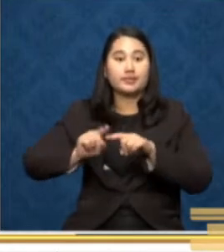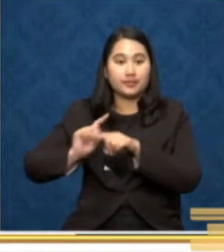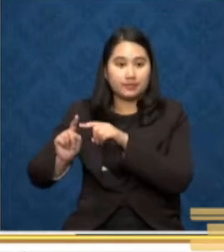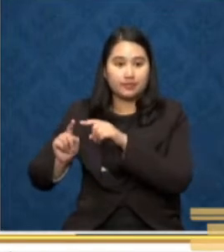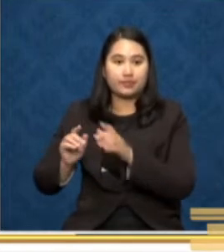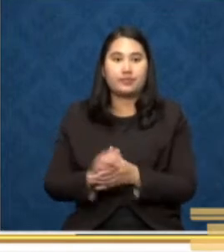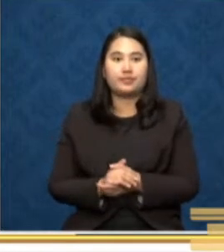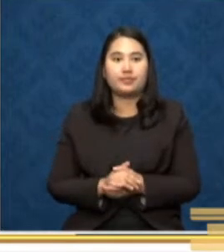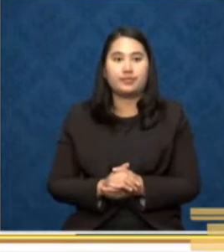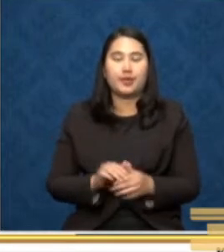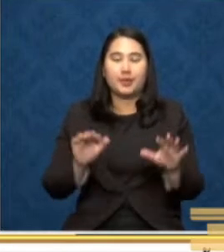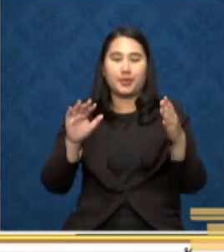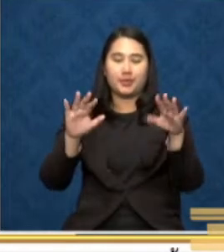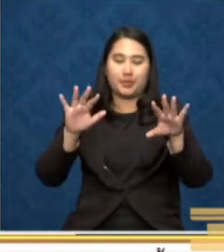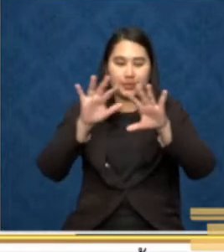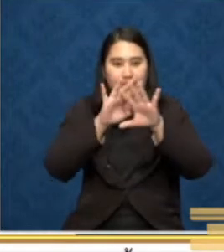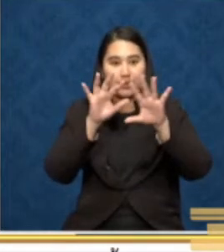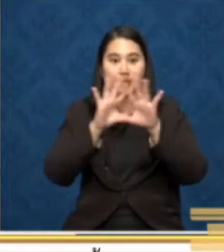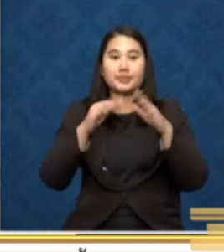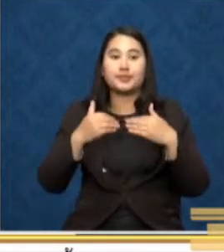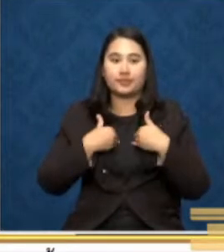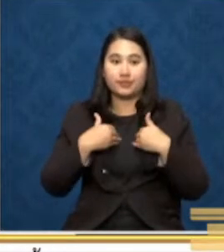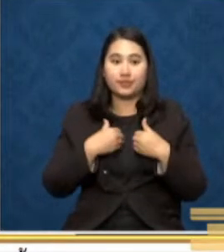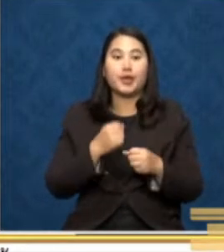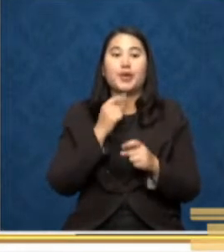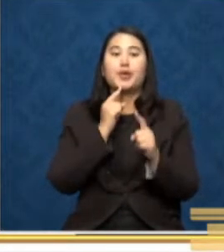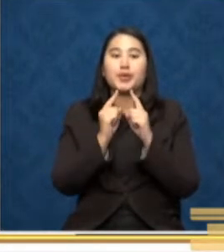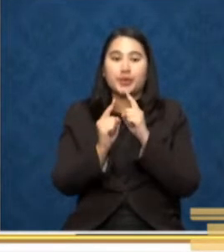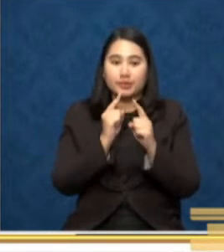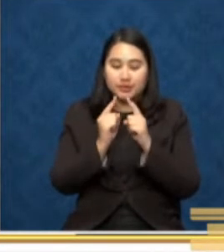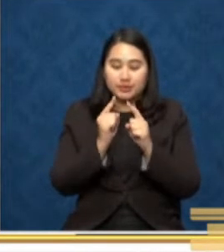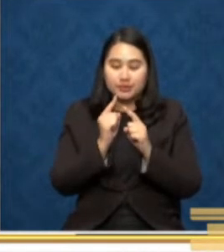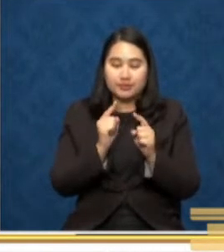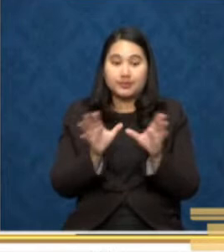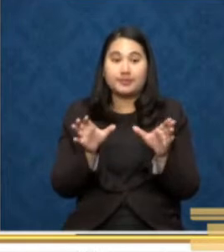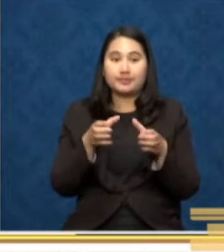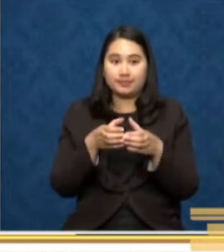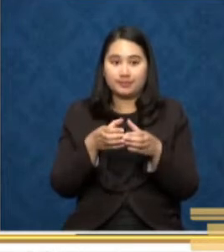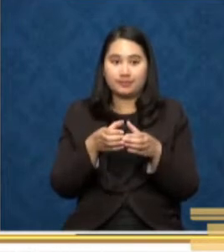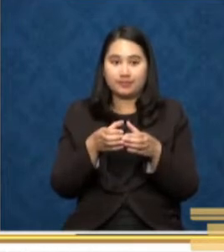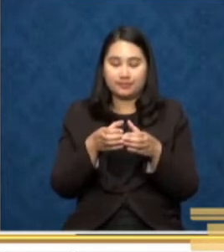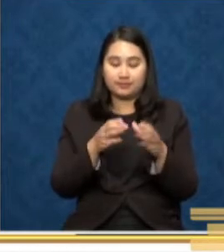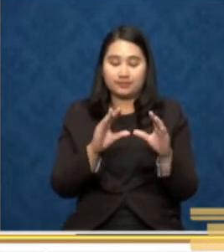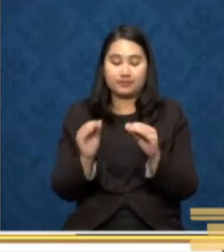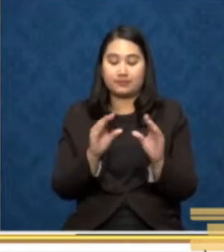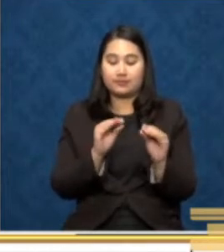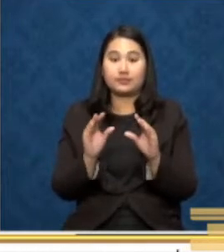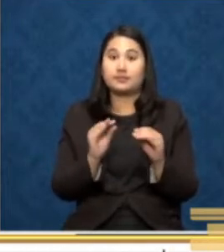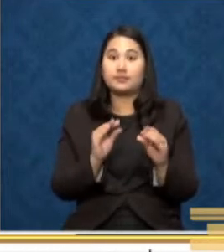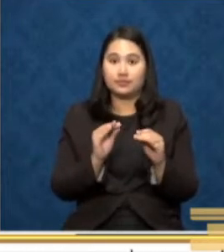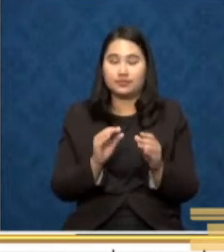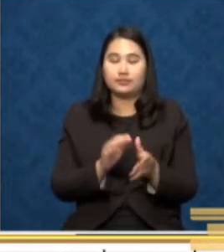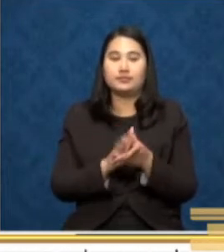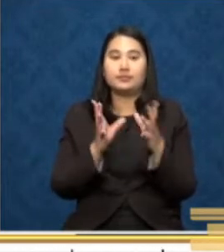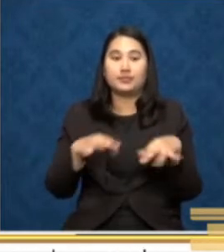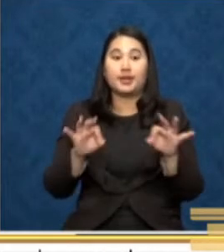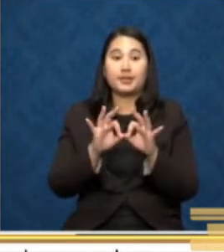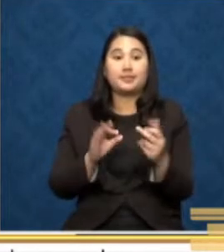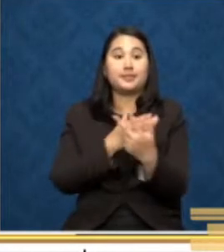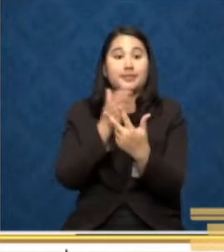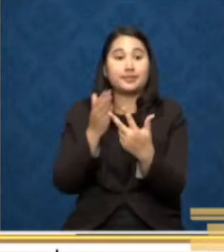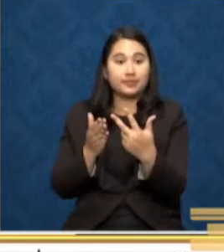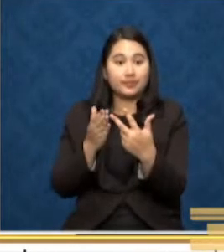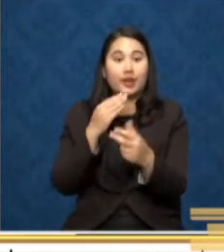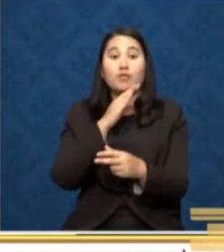ามีหลายอย่างทับซ้อนขึ้นไปเพราะฉะนั้นต้องมีการพูดคุยศึกษากันในคณะกรรมการวิสามัญตรงนี้อันนี้ก็จะเป็น3ขาถ้าเราสามาร